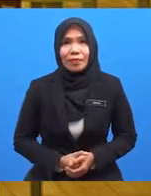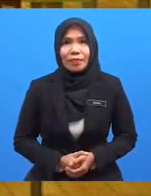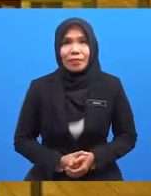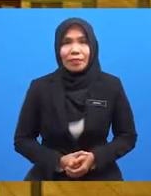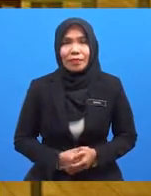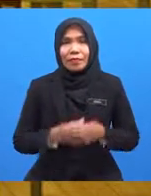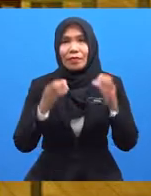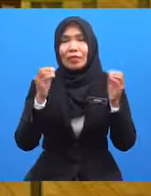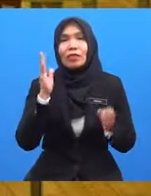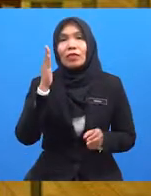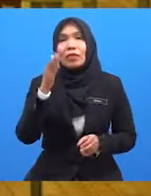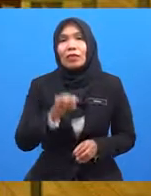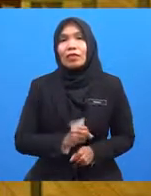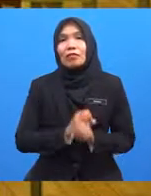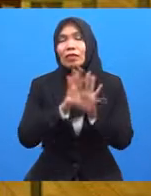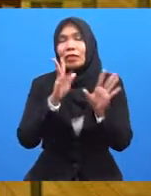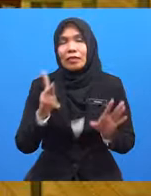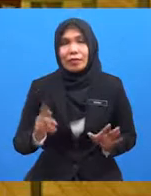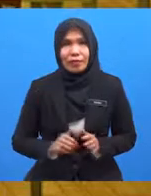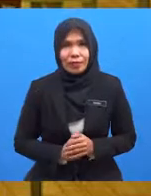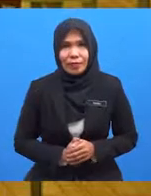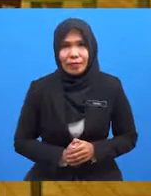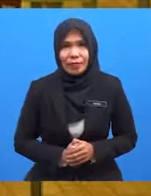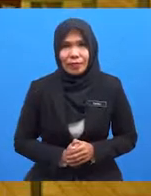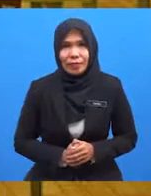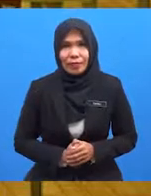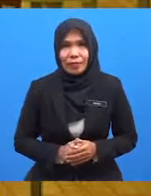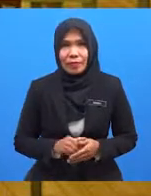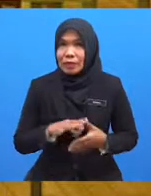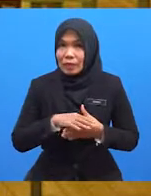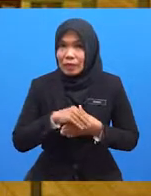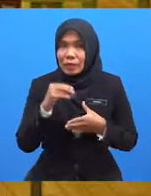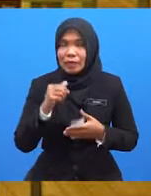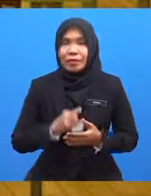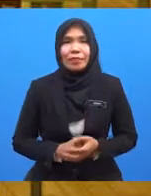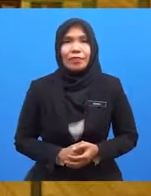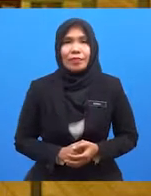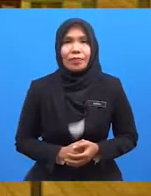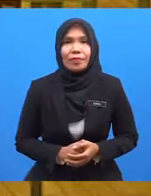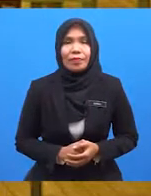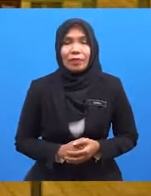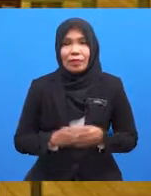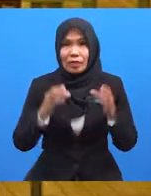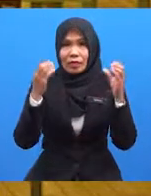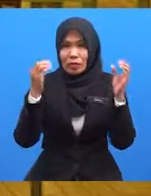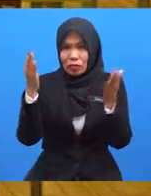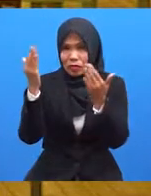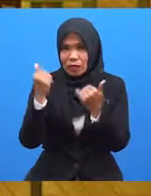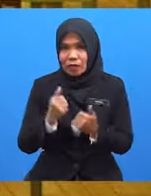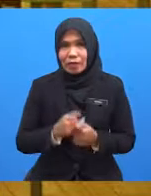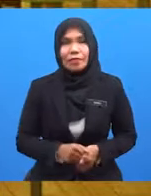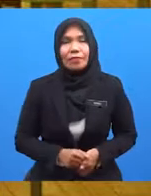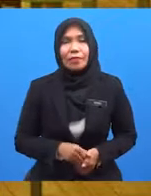Terlebih dahulu, cikgu akan terangkan isi kandungan pembelajaran hari ini. Cikgu harap pelajar dapat turut sama menyemak